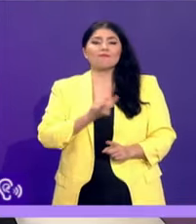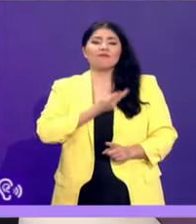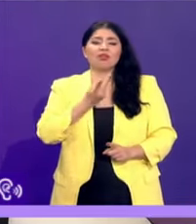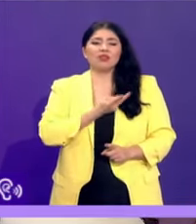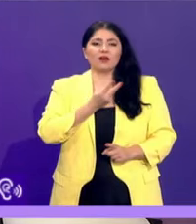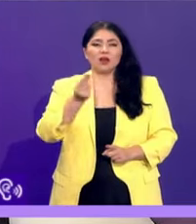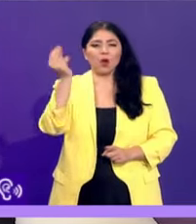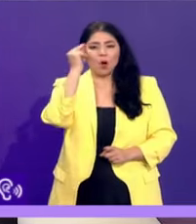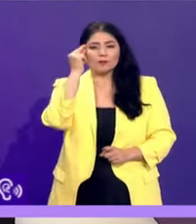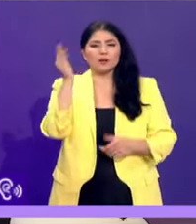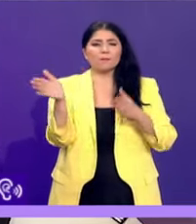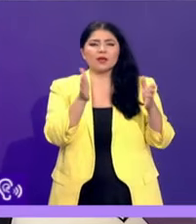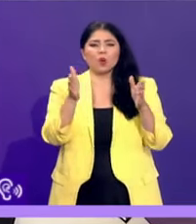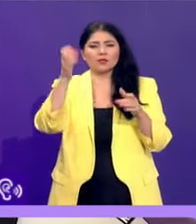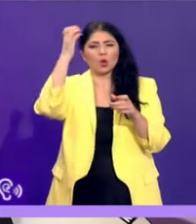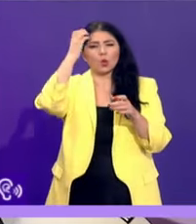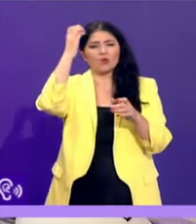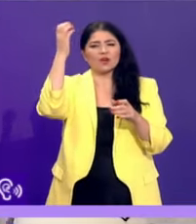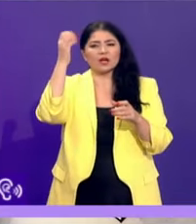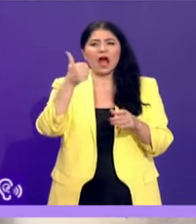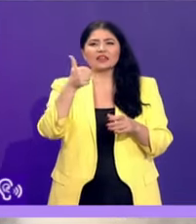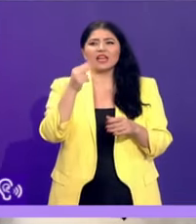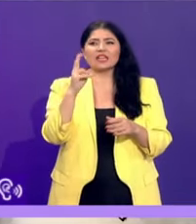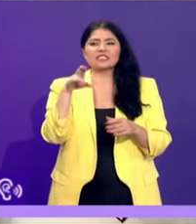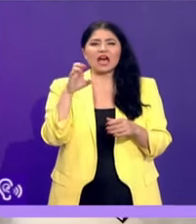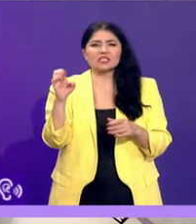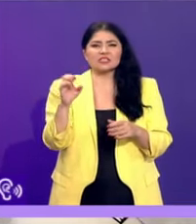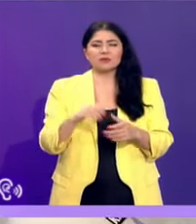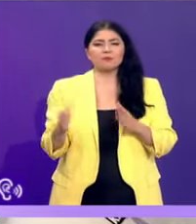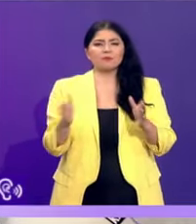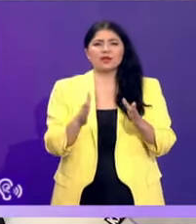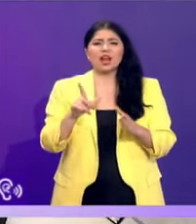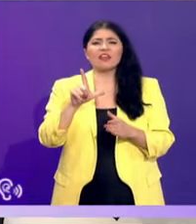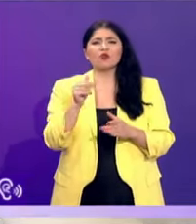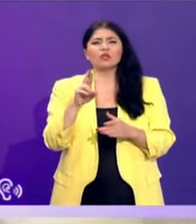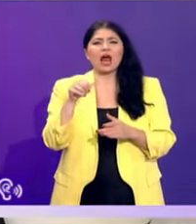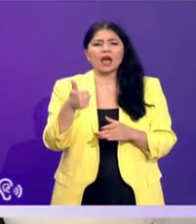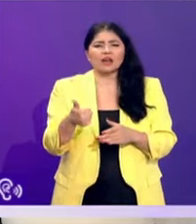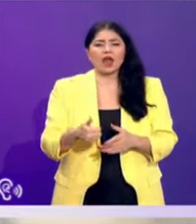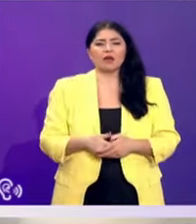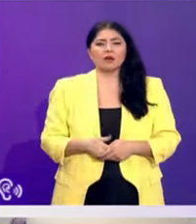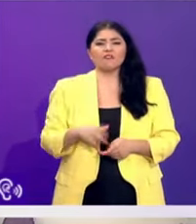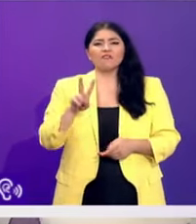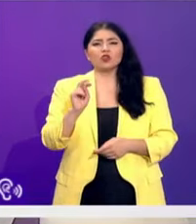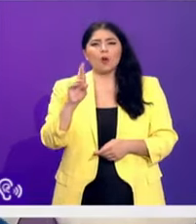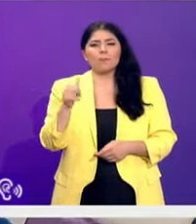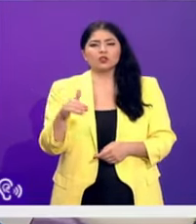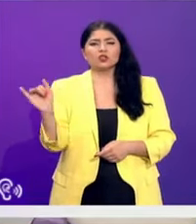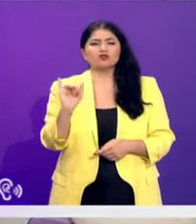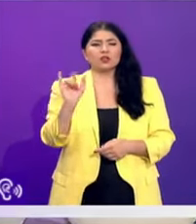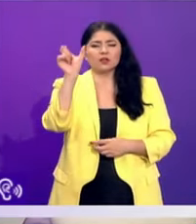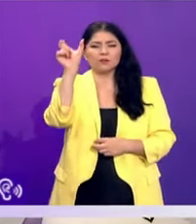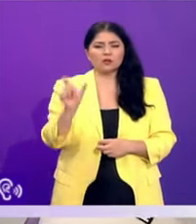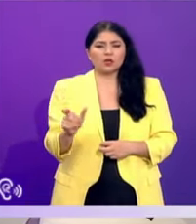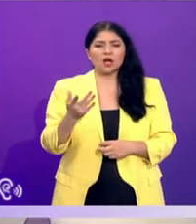din perioada guvernelor Adrian Stase, din perioada Liviu Dragnea, din perioada Victor Ponta, cei care,